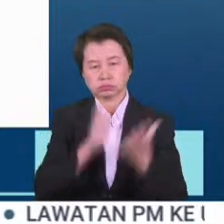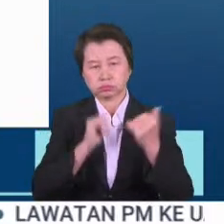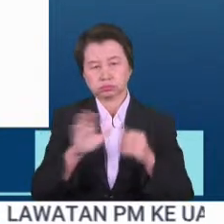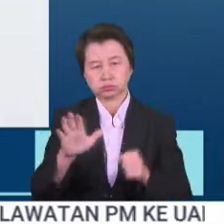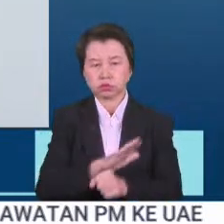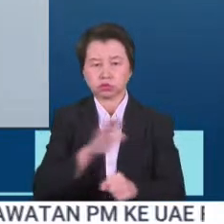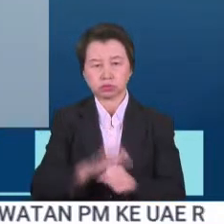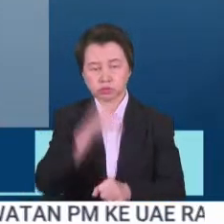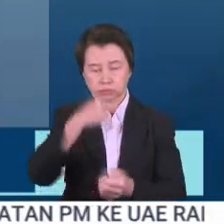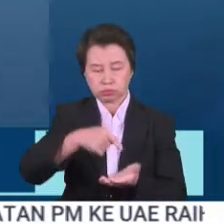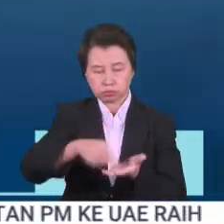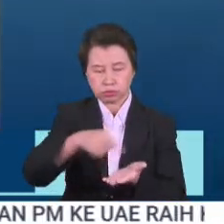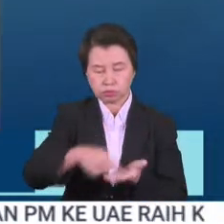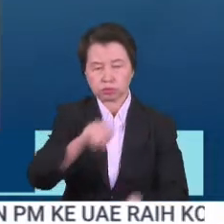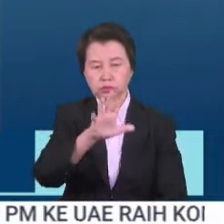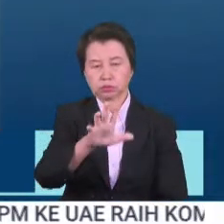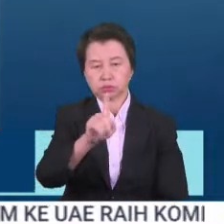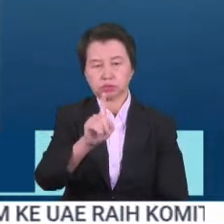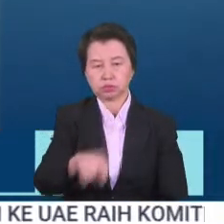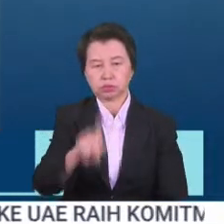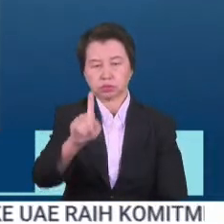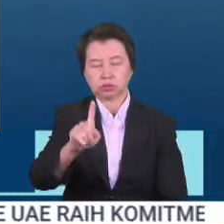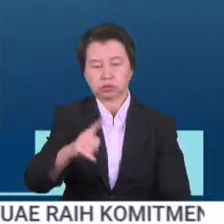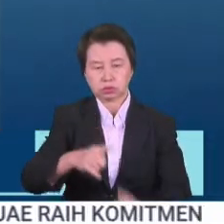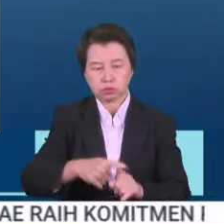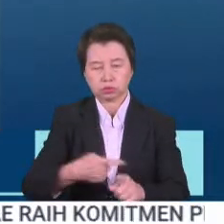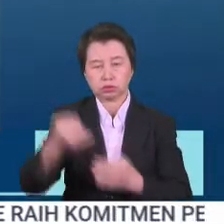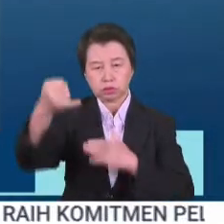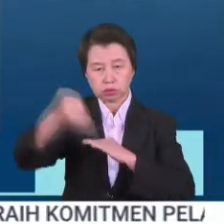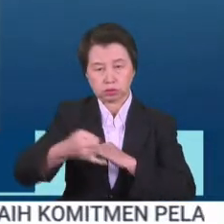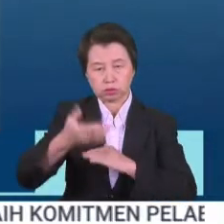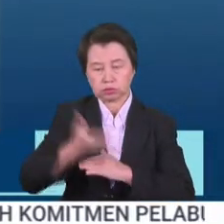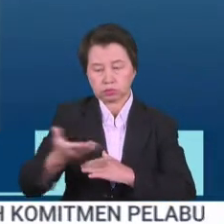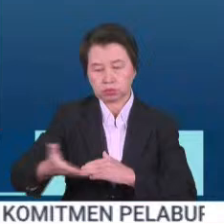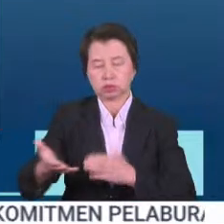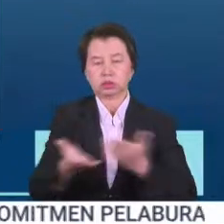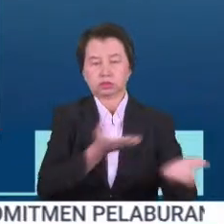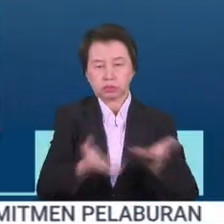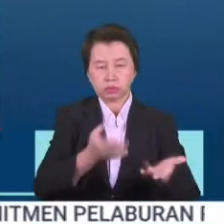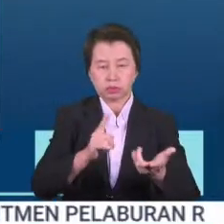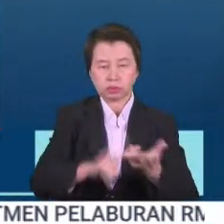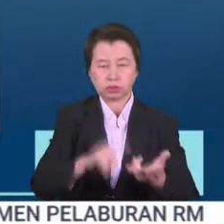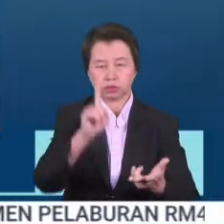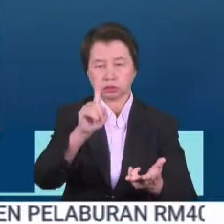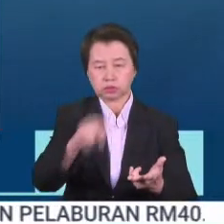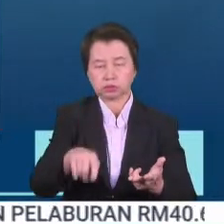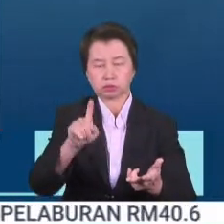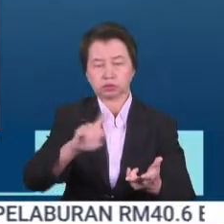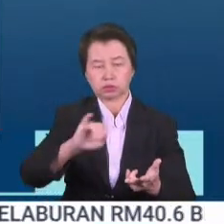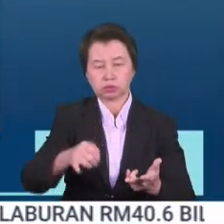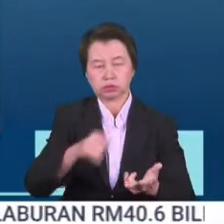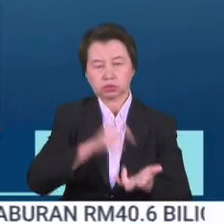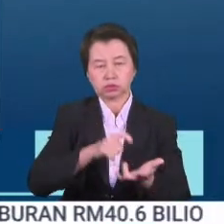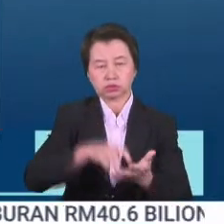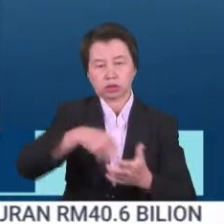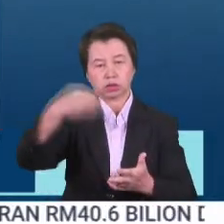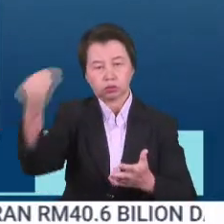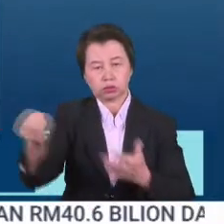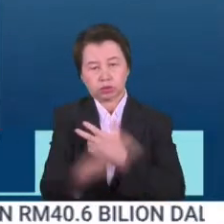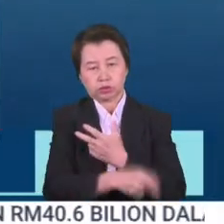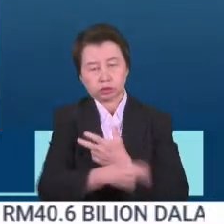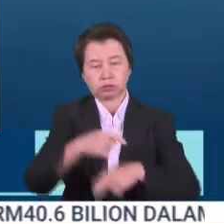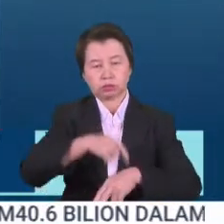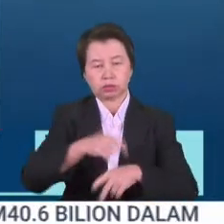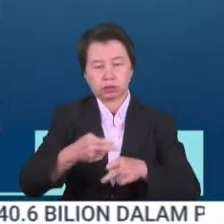memadai untuk biayai 5.1 bulan import barangan dan perkhidmatan serta satu kali jumlah hutang luar negeri